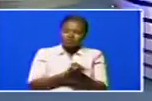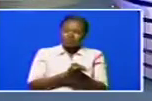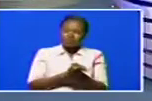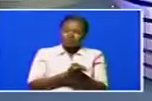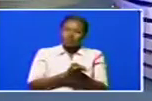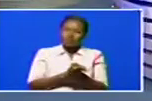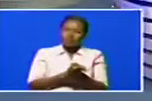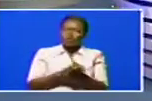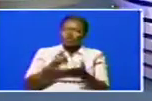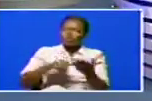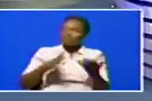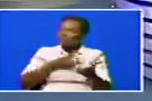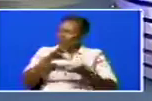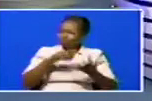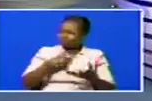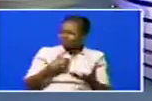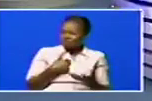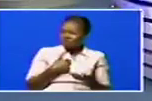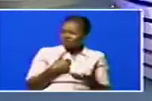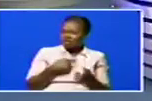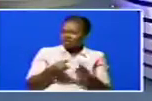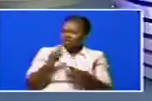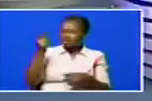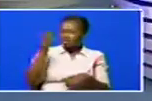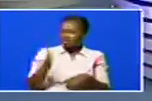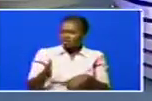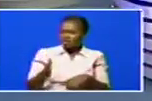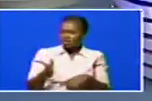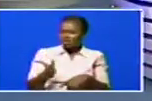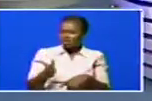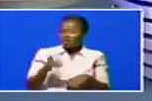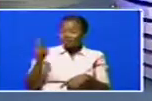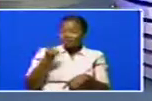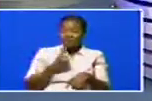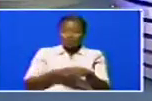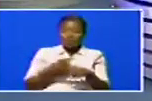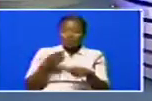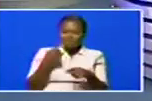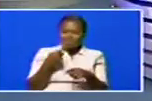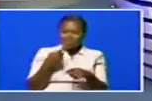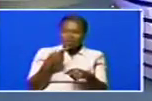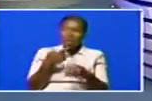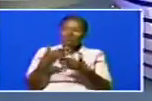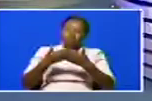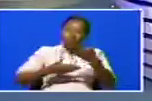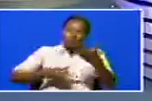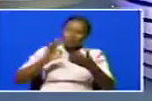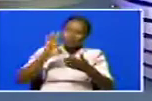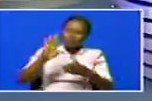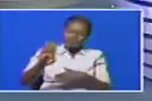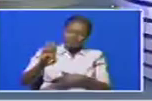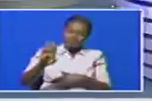ambalo linanikanganya kama Mkenya ni kwamba mara ya kwanza walikuja wakasema wanataka form 34.